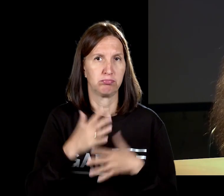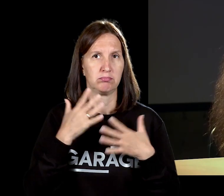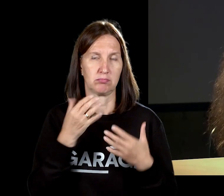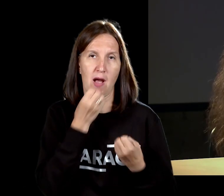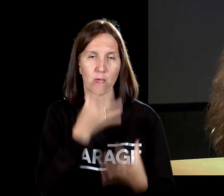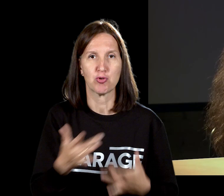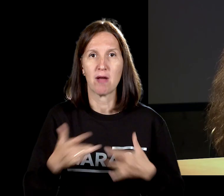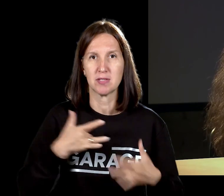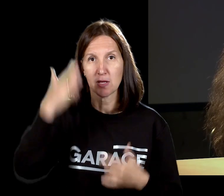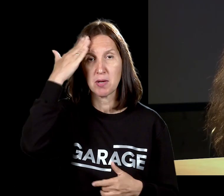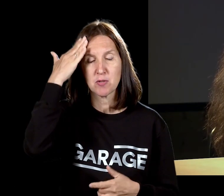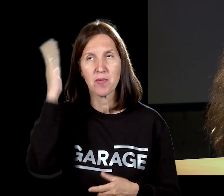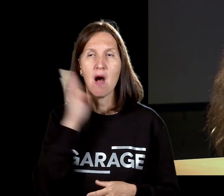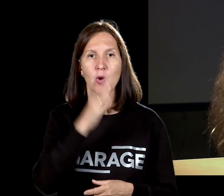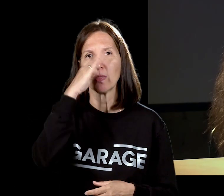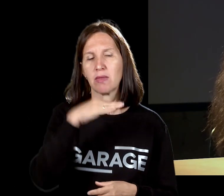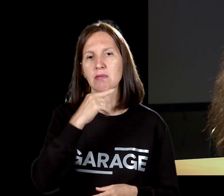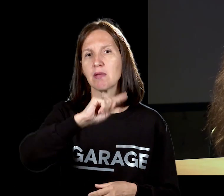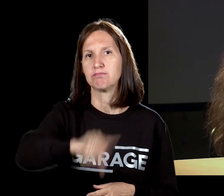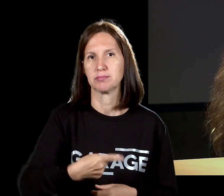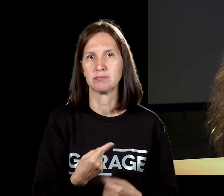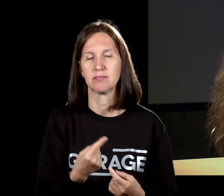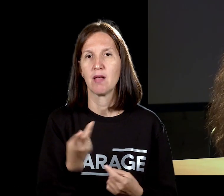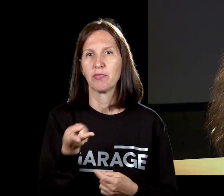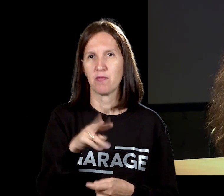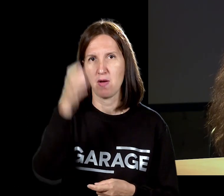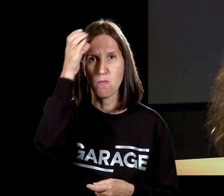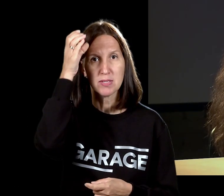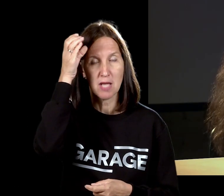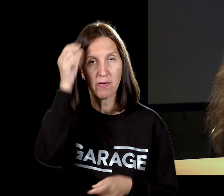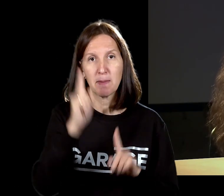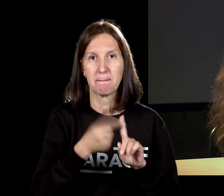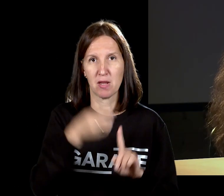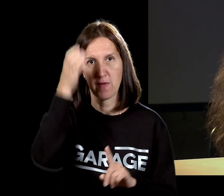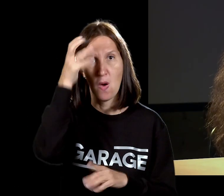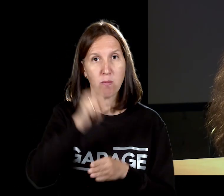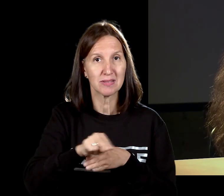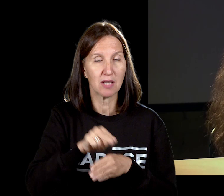совершенно не собирались их поощрять и заставили его получить два образования. По первому образованию